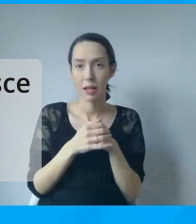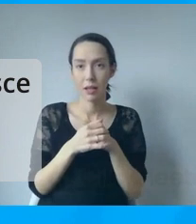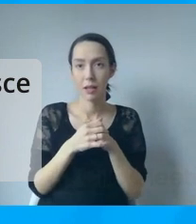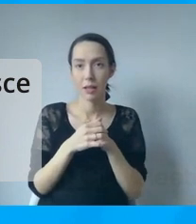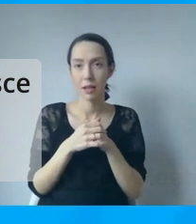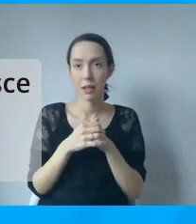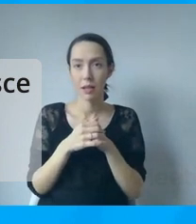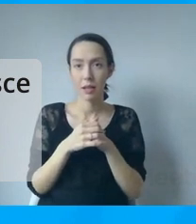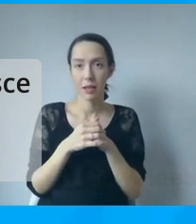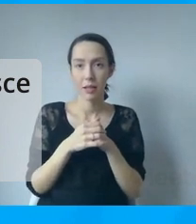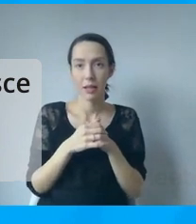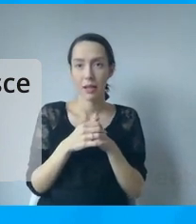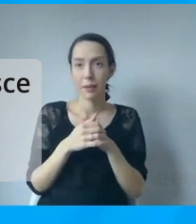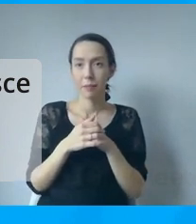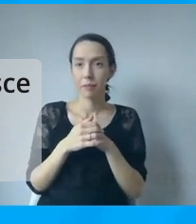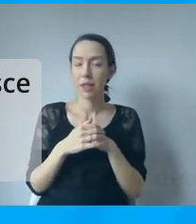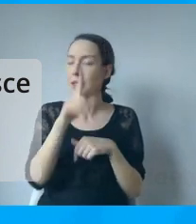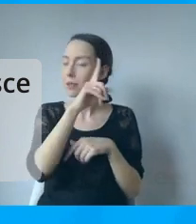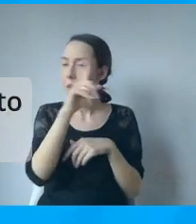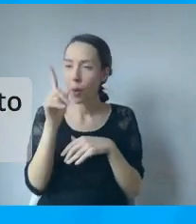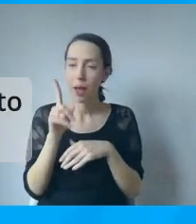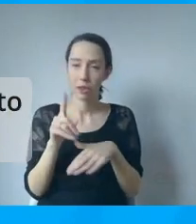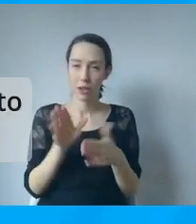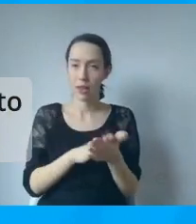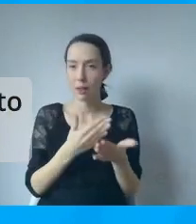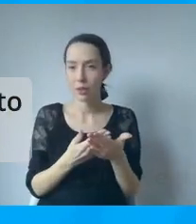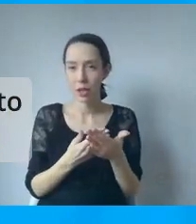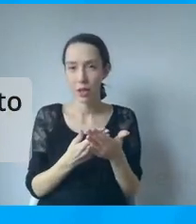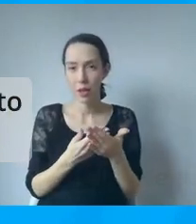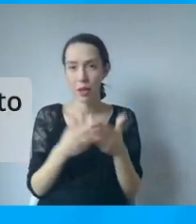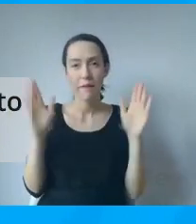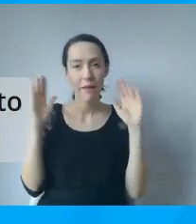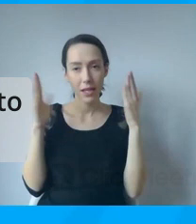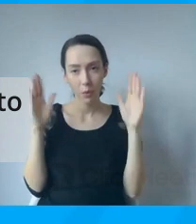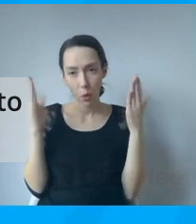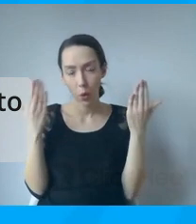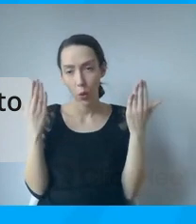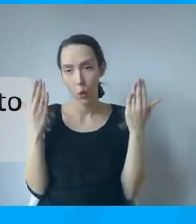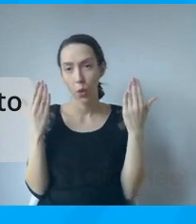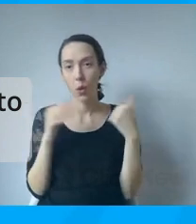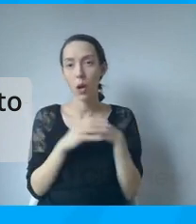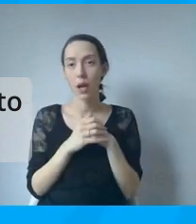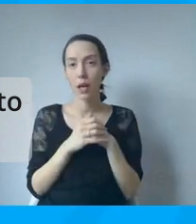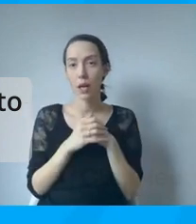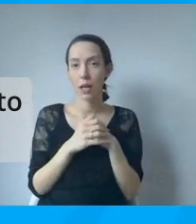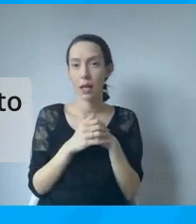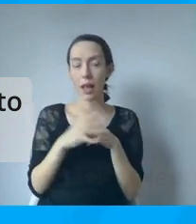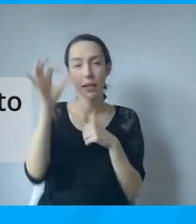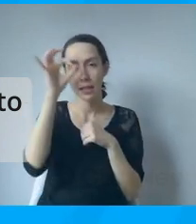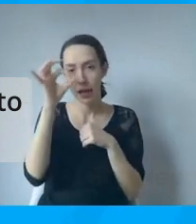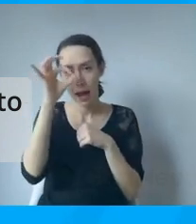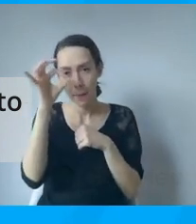bardziej takich, wiecie, społecznych portalach, tak? Czyli na przykład na Facebooku, na